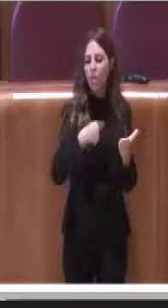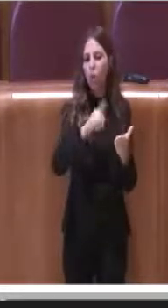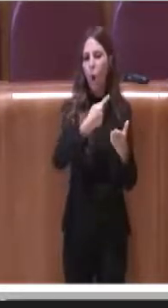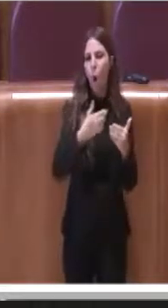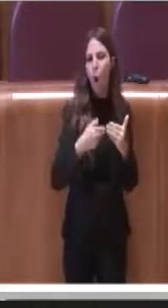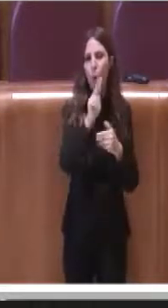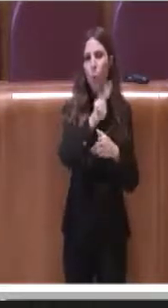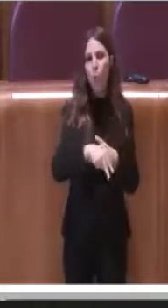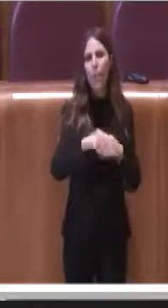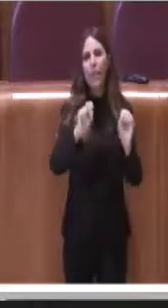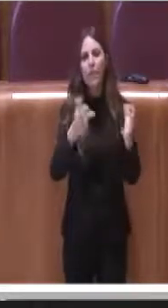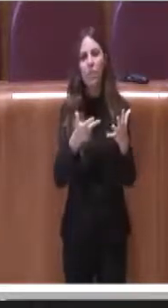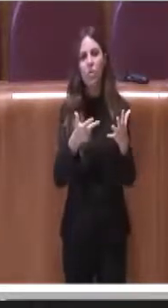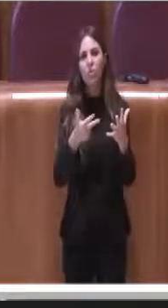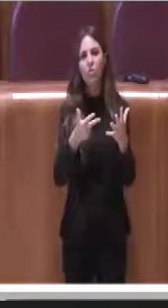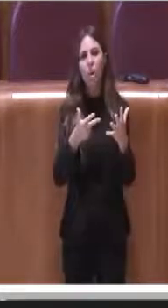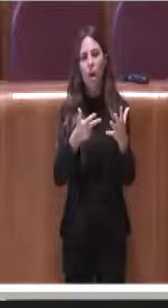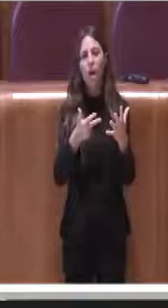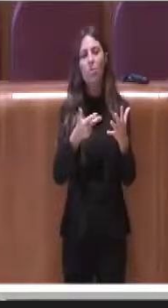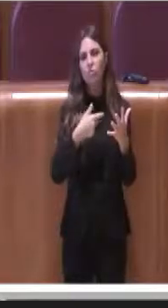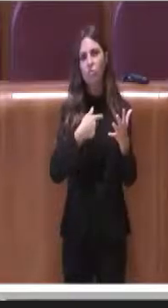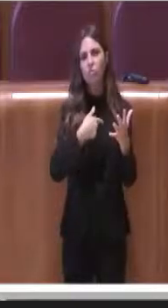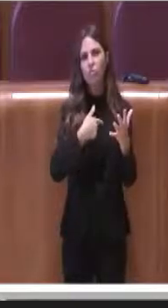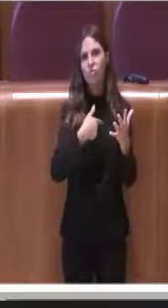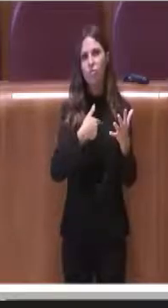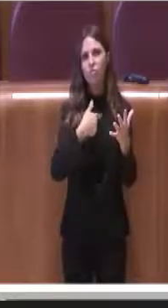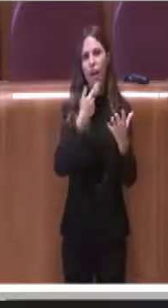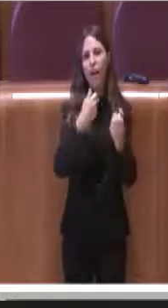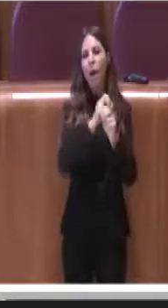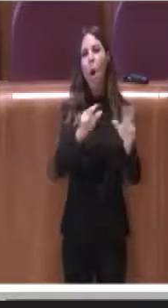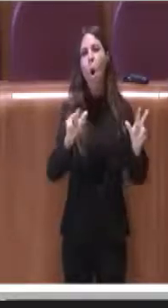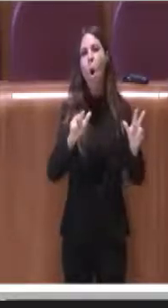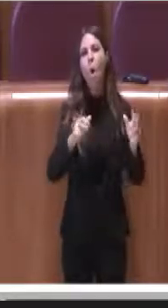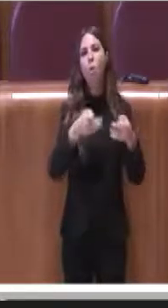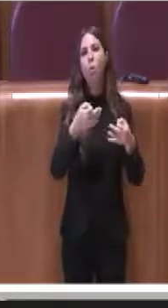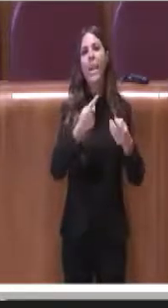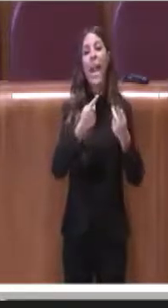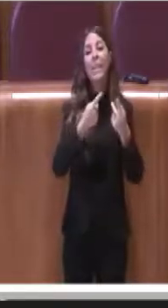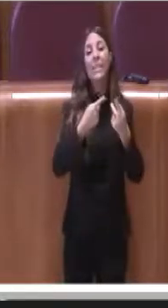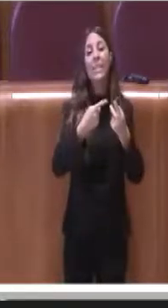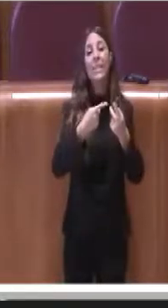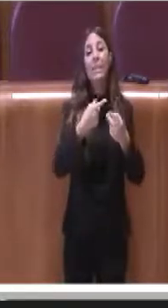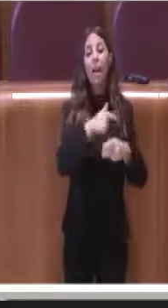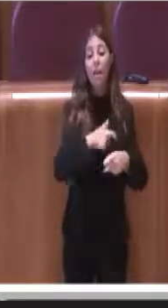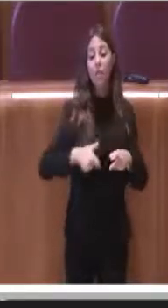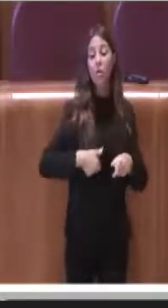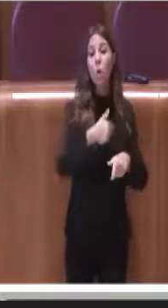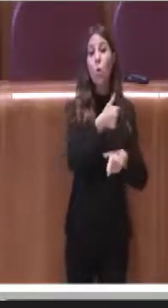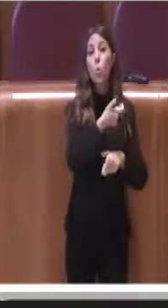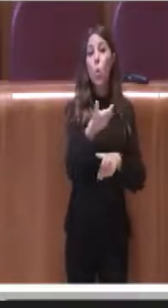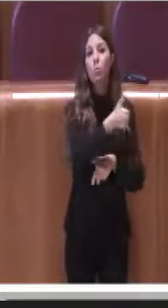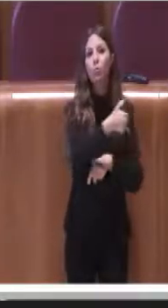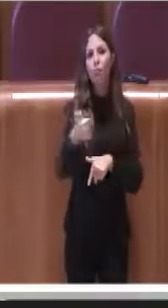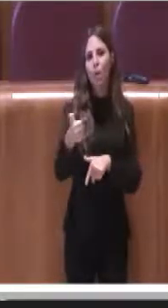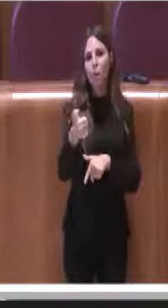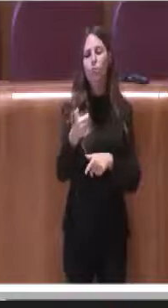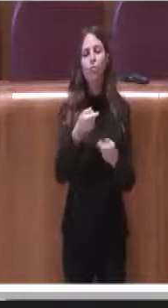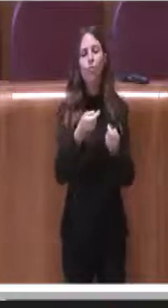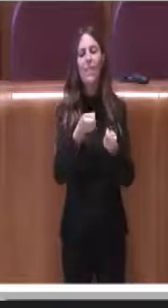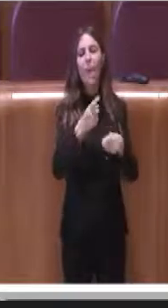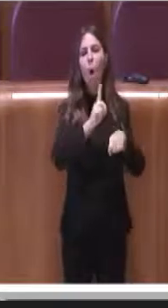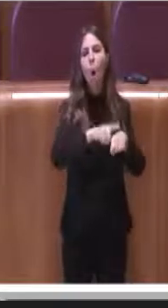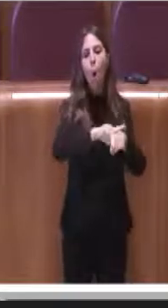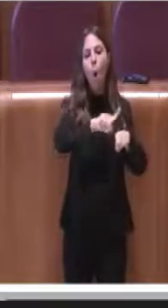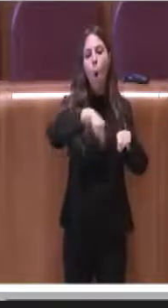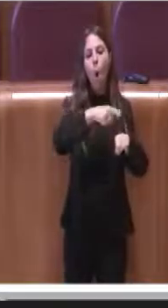Successivamente nel 2018 è stata emanata l'ordinanza sindacale 111, con la quale si disciplinavano gli orari